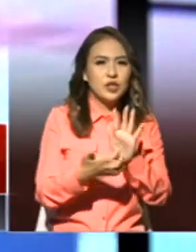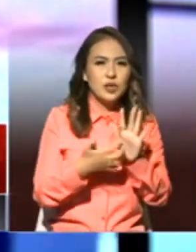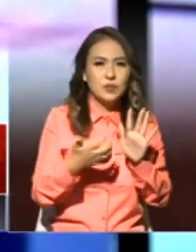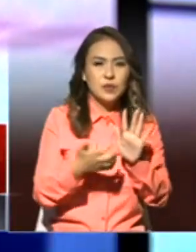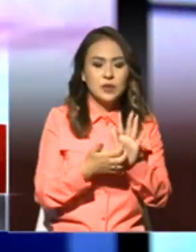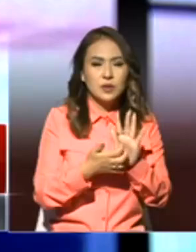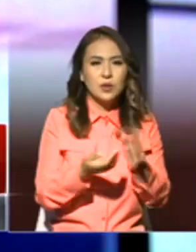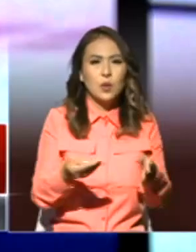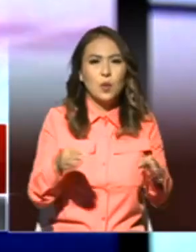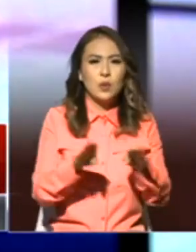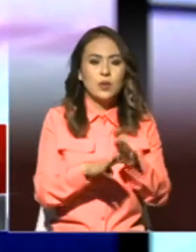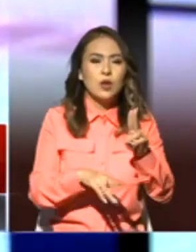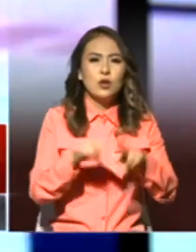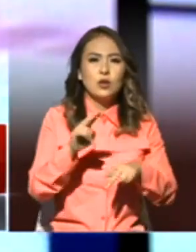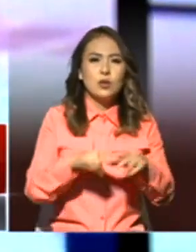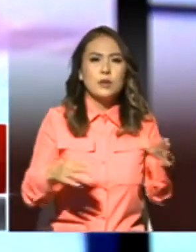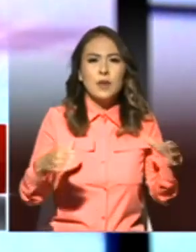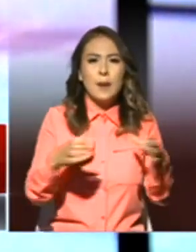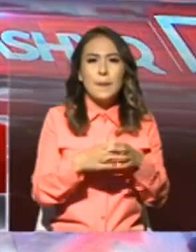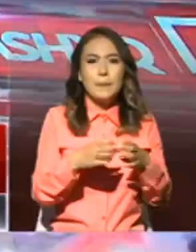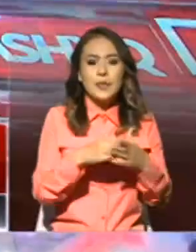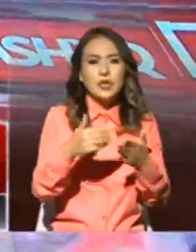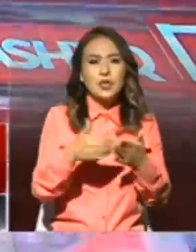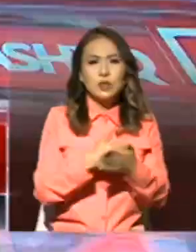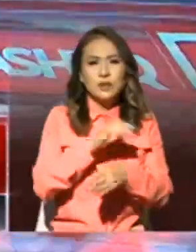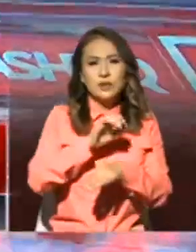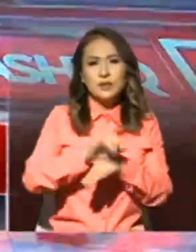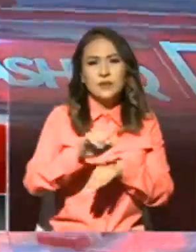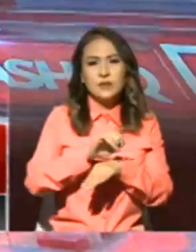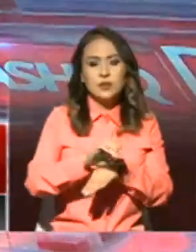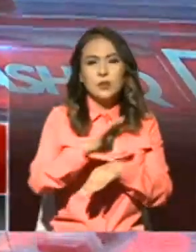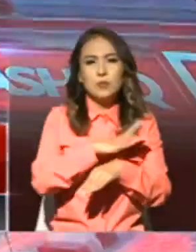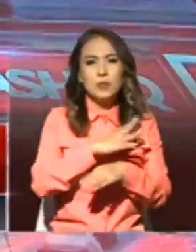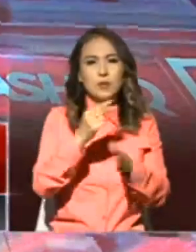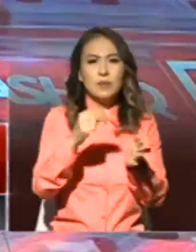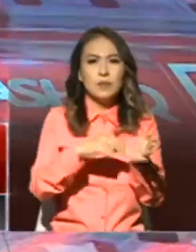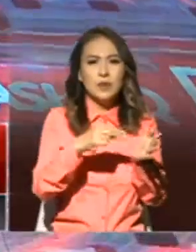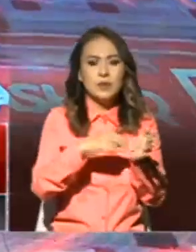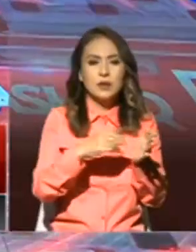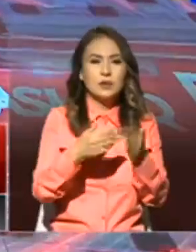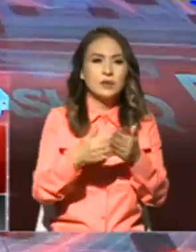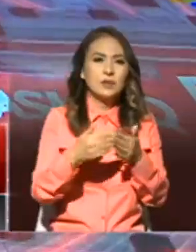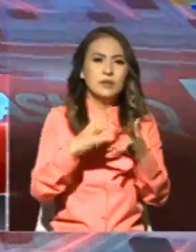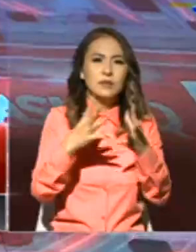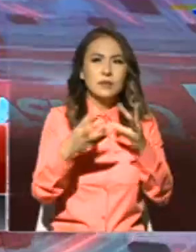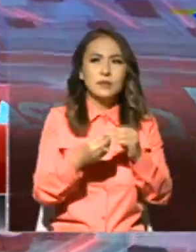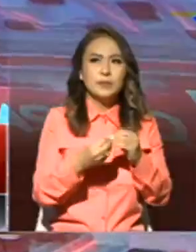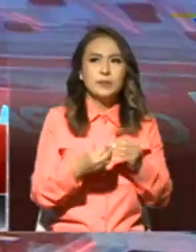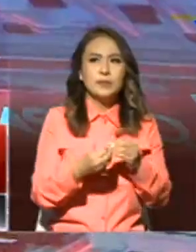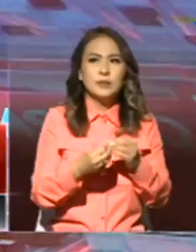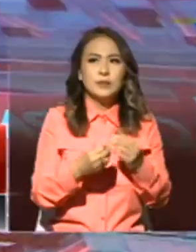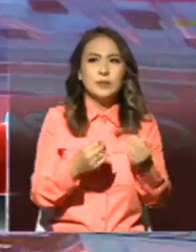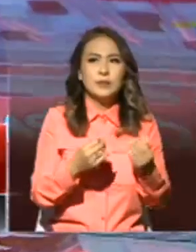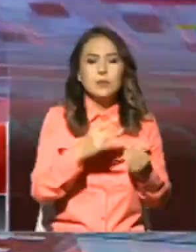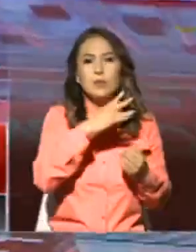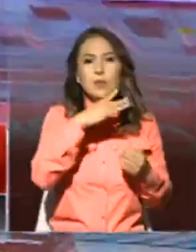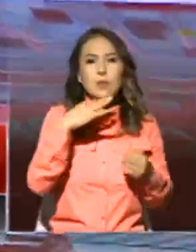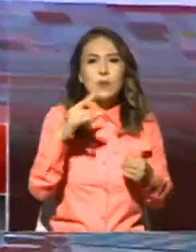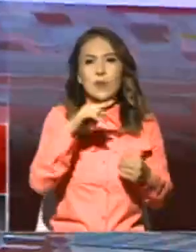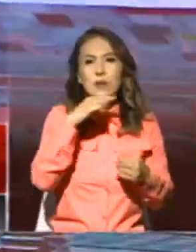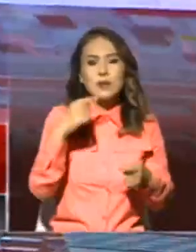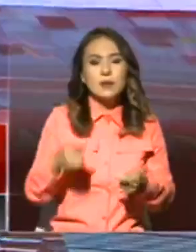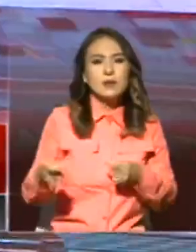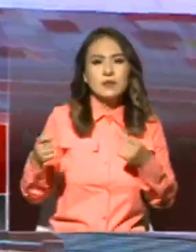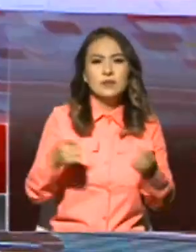Демек, ол құрылыс компанияларының жаңа шығарып отырған шаршы метрлердің бағасында сырттан келіп жатқан инфляция бар. Оны біз көбісін Ресейден тасимыз.